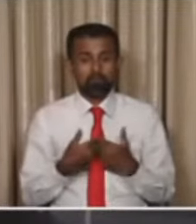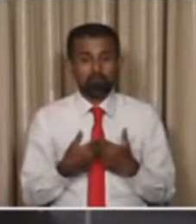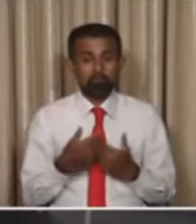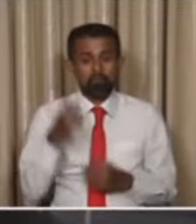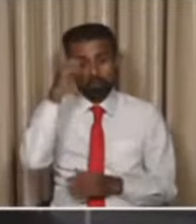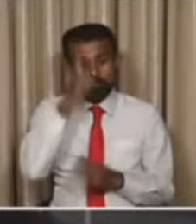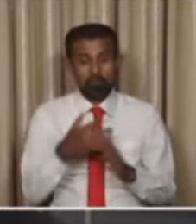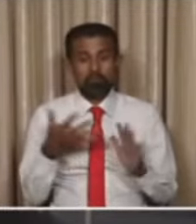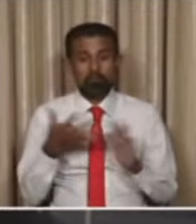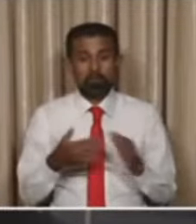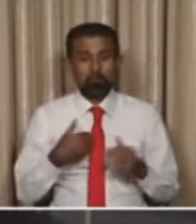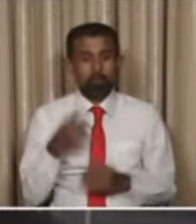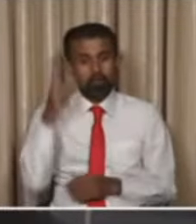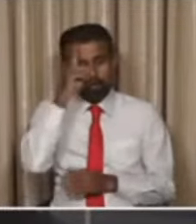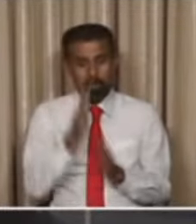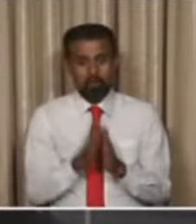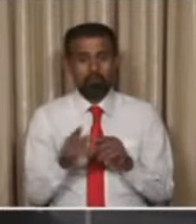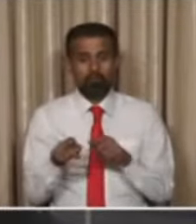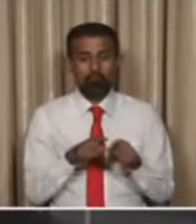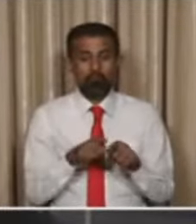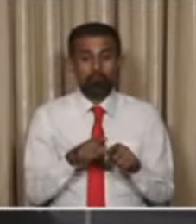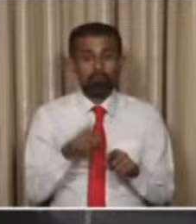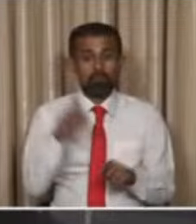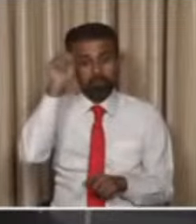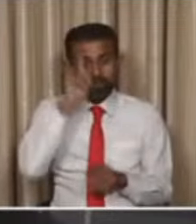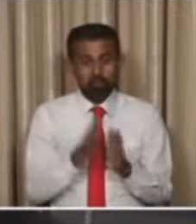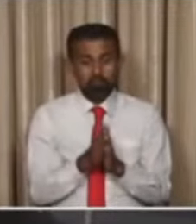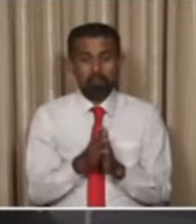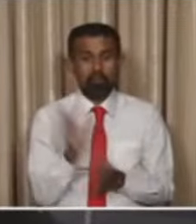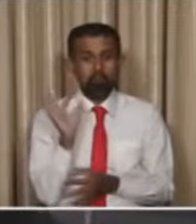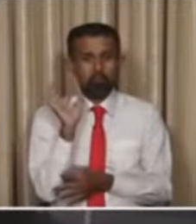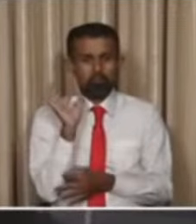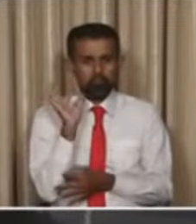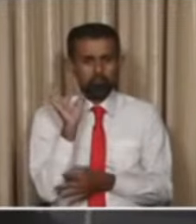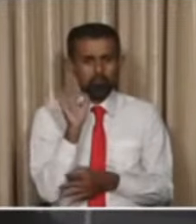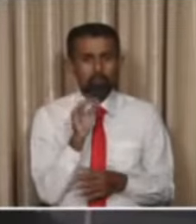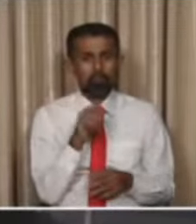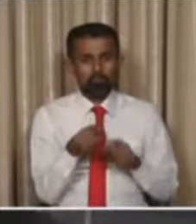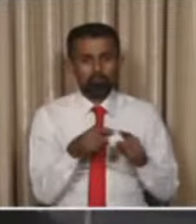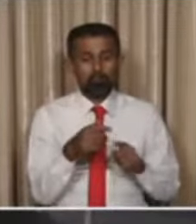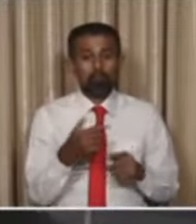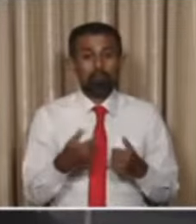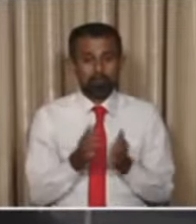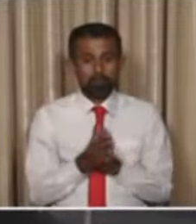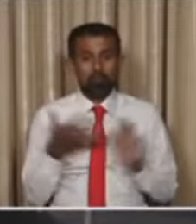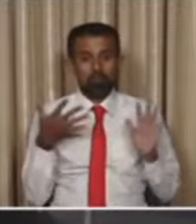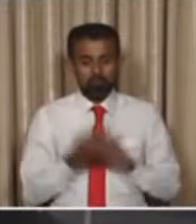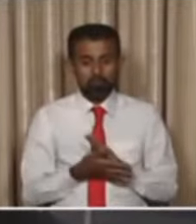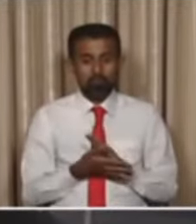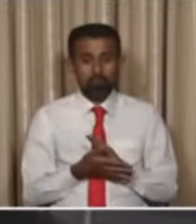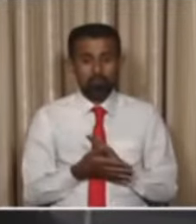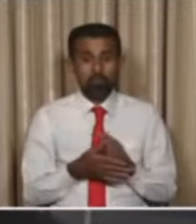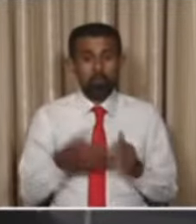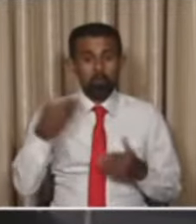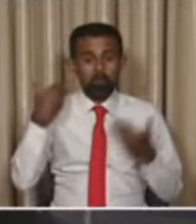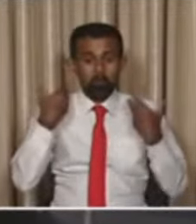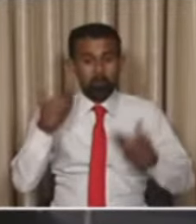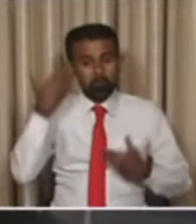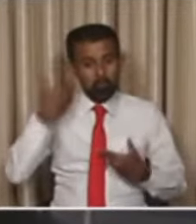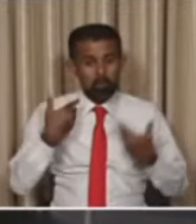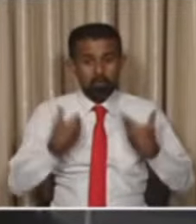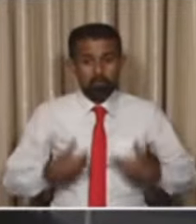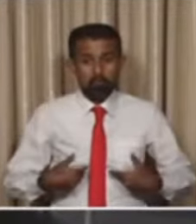මොකද අපේ ආගම අනුව දේව කර්මය කියලා එකක් තියෙනවා. බෞද්ධ ආගමේ දේව කර්මය ගැන විශ්වාස කරනවා. මිනි විශාල පිරිසක්